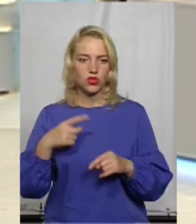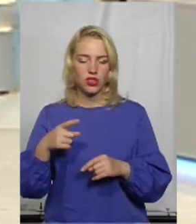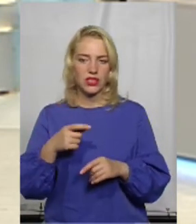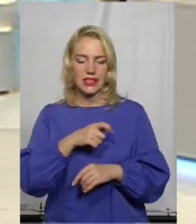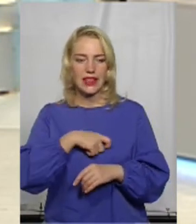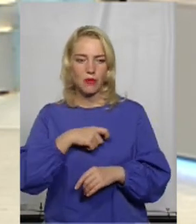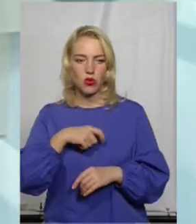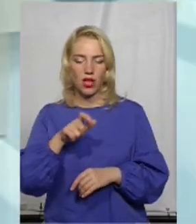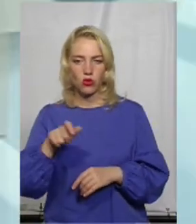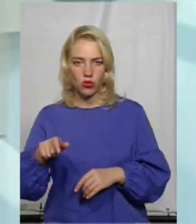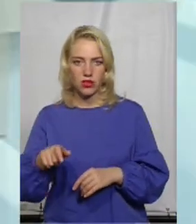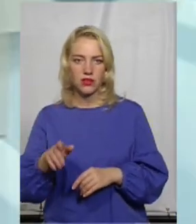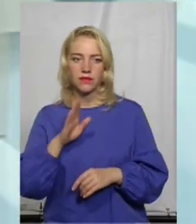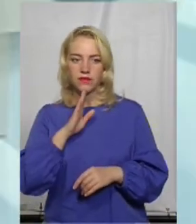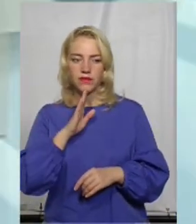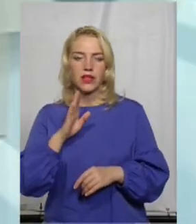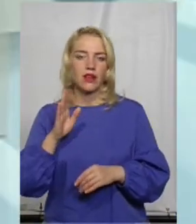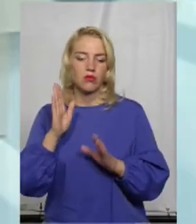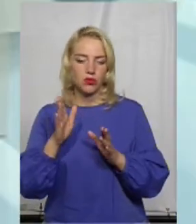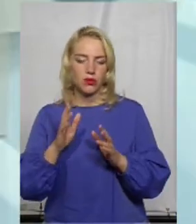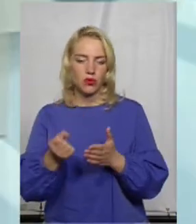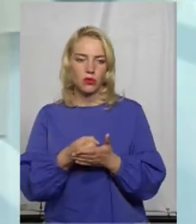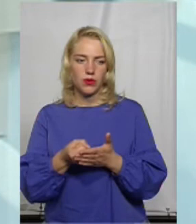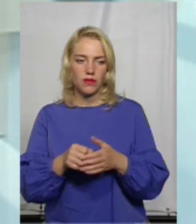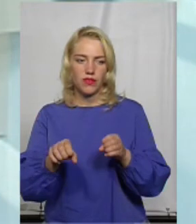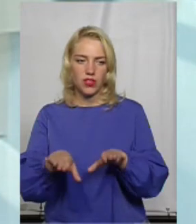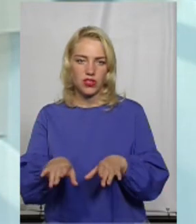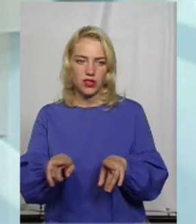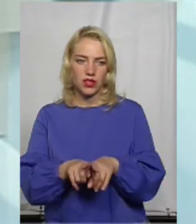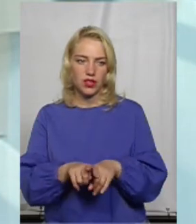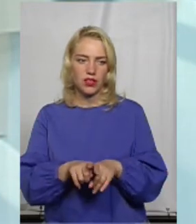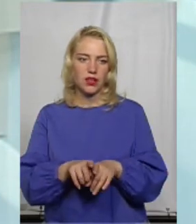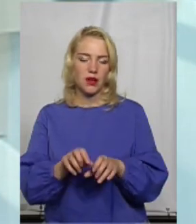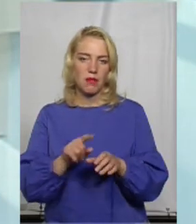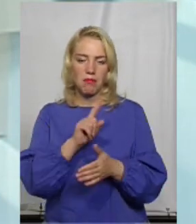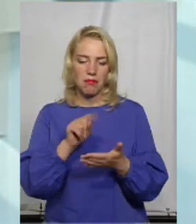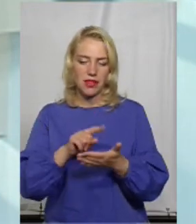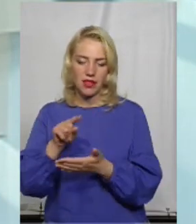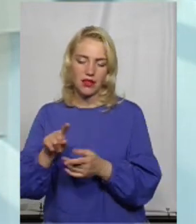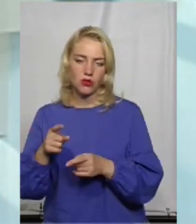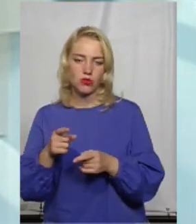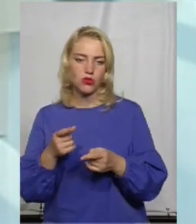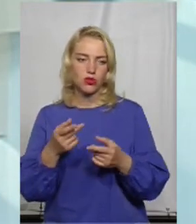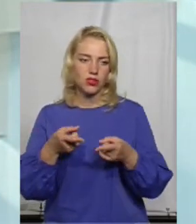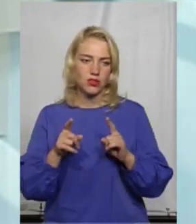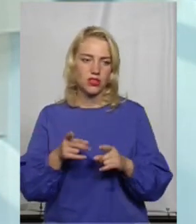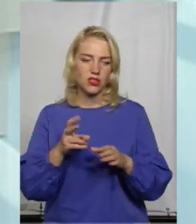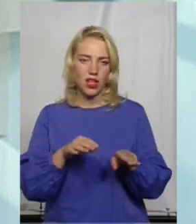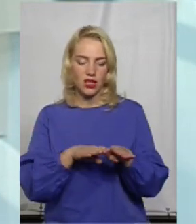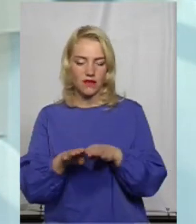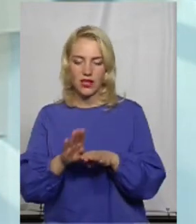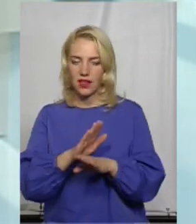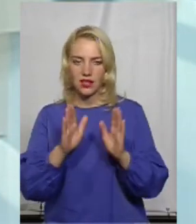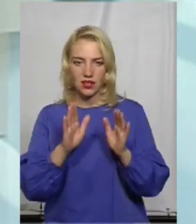саме через депутаток ми будемо лобіювати вирішення таких питань. Тому що дійсно на рівні не тільки області, на рівні